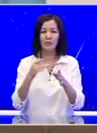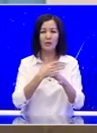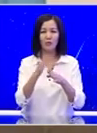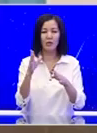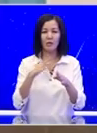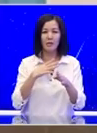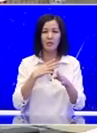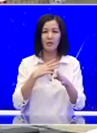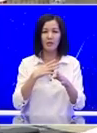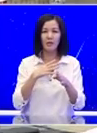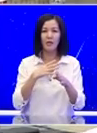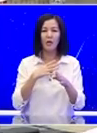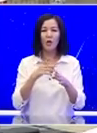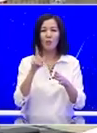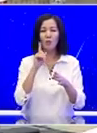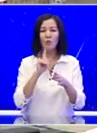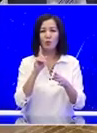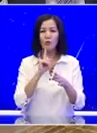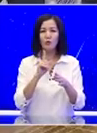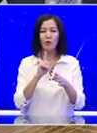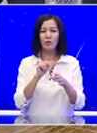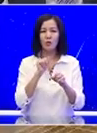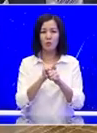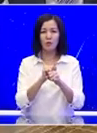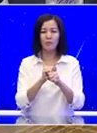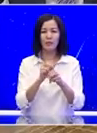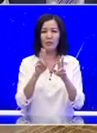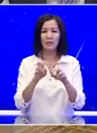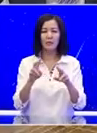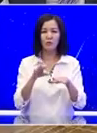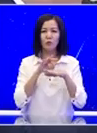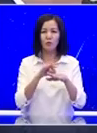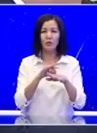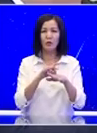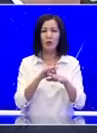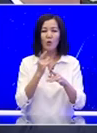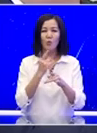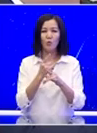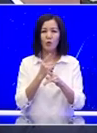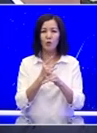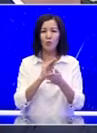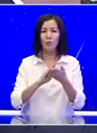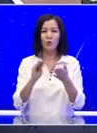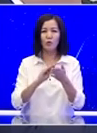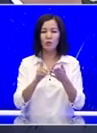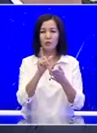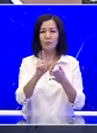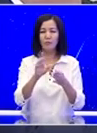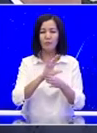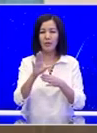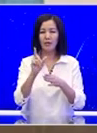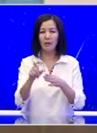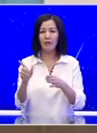миллиард тенге аударылғандығын айтты. Бірақ үрдіс уақытша тоқтапты. Тексеру жүріп жатыр. Өтірік өтініш бергендер